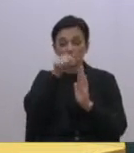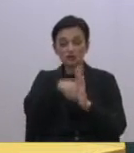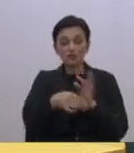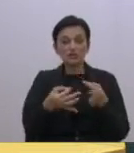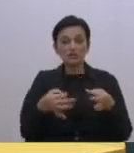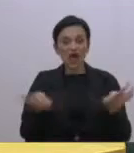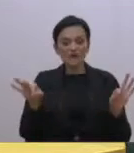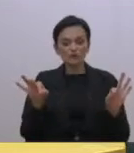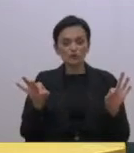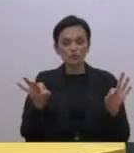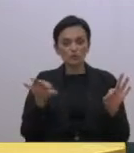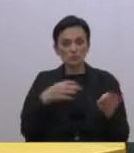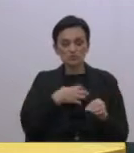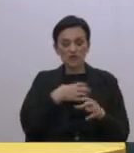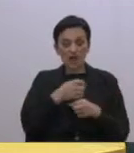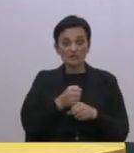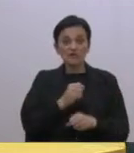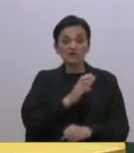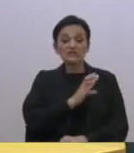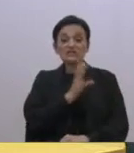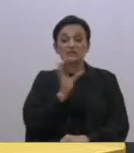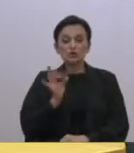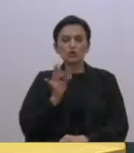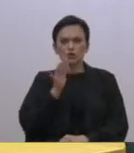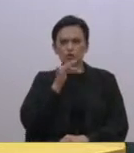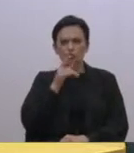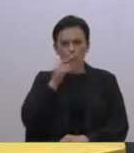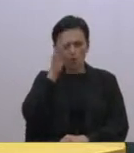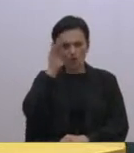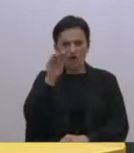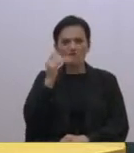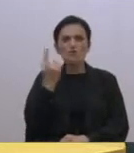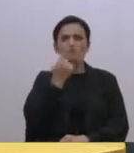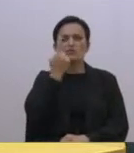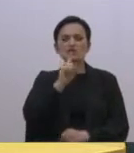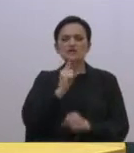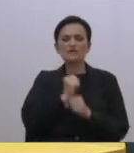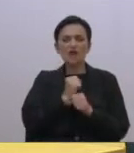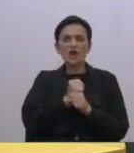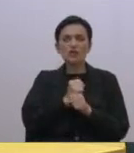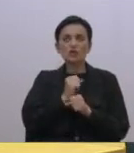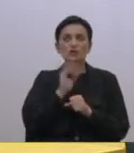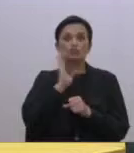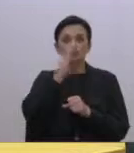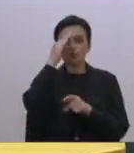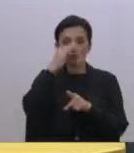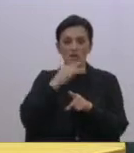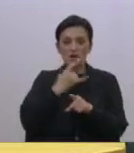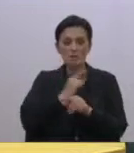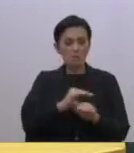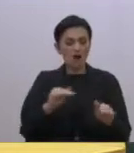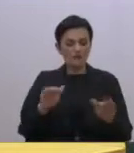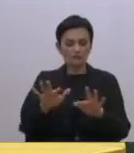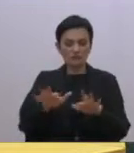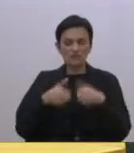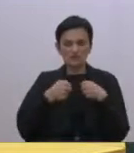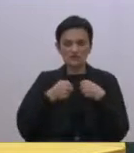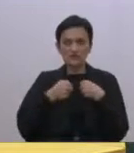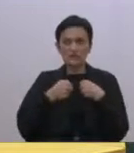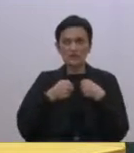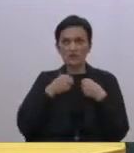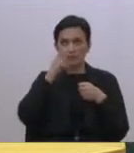ვათრო და ჩვენ საბჭოთა კავშირში გახსენებთ, პირველი რა გავაკეთეთ, ბავშვები წავართვით მშობლებს, ხო? ის ანუ